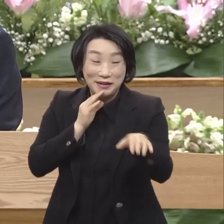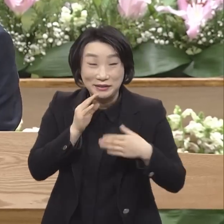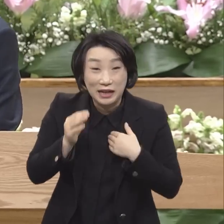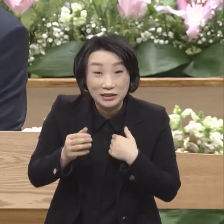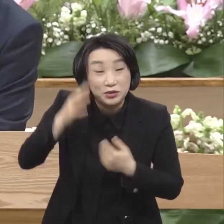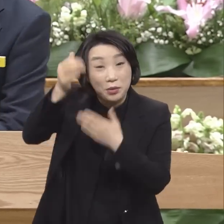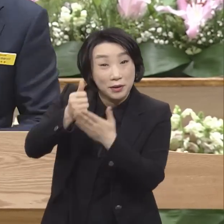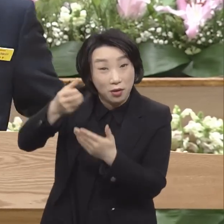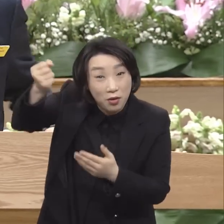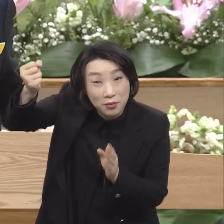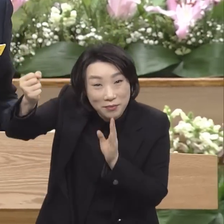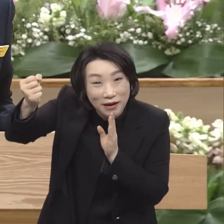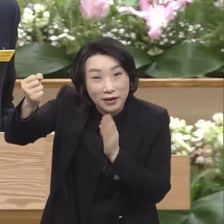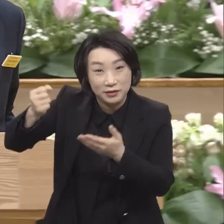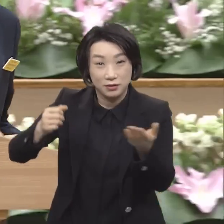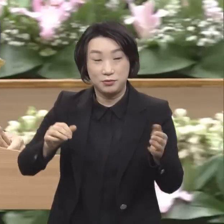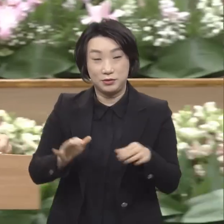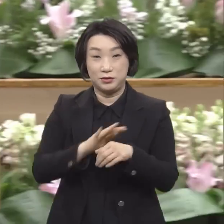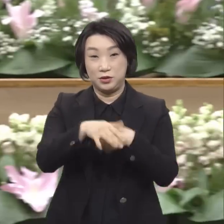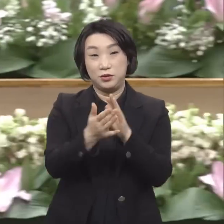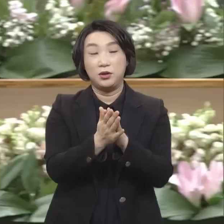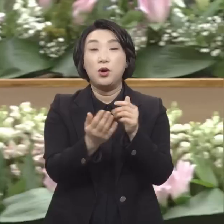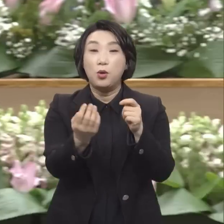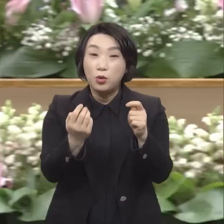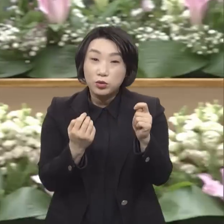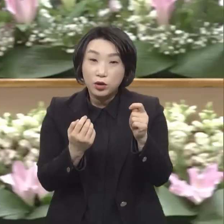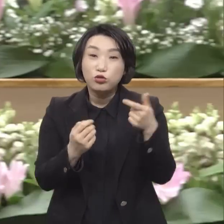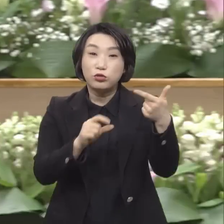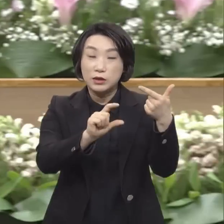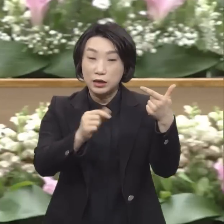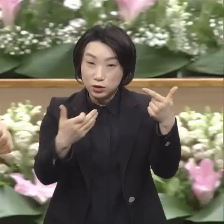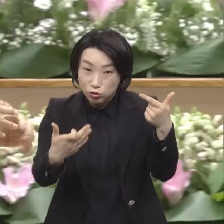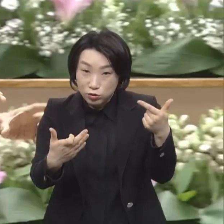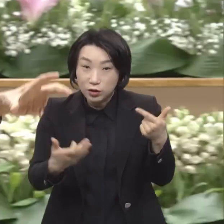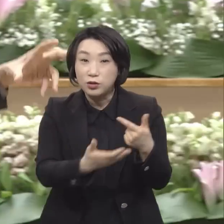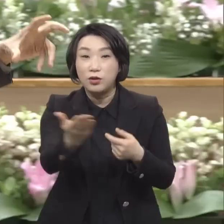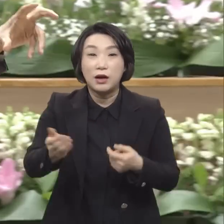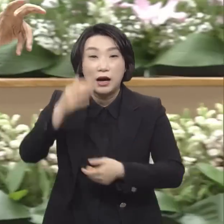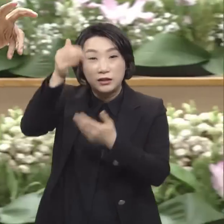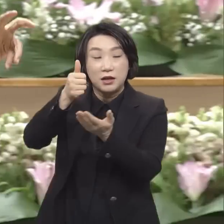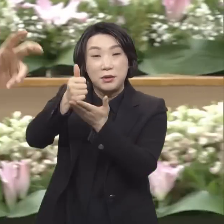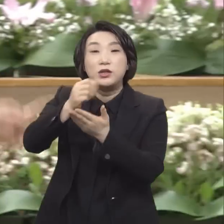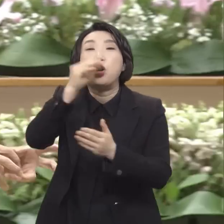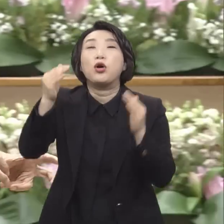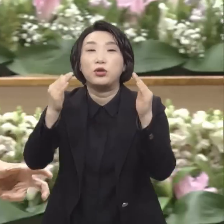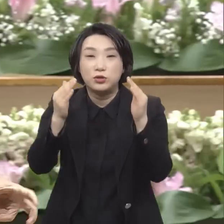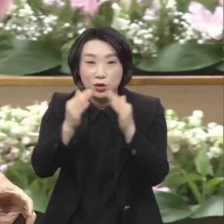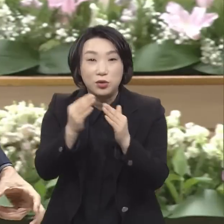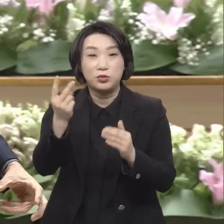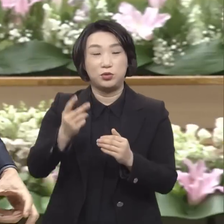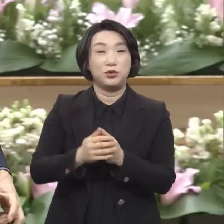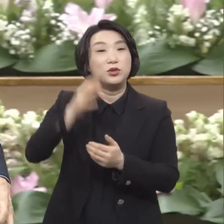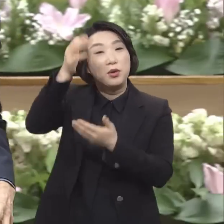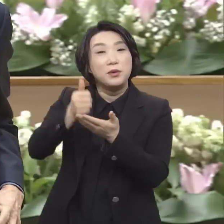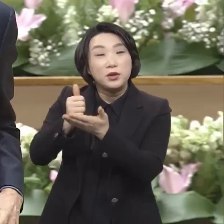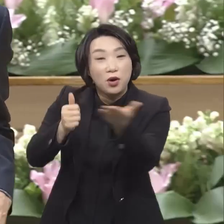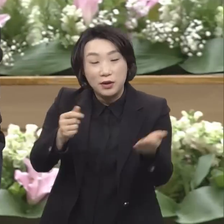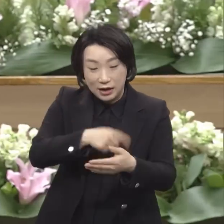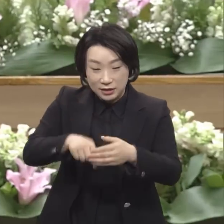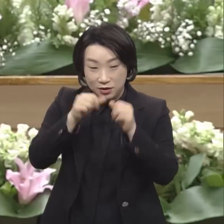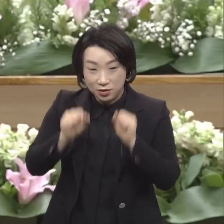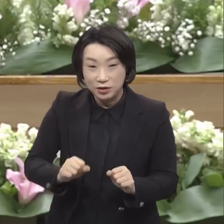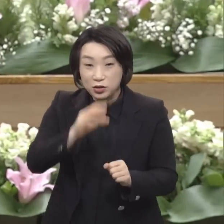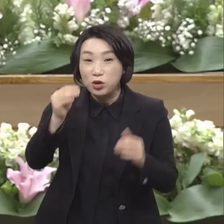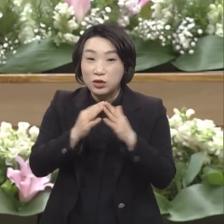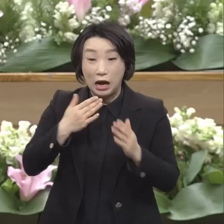것입니다. 그래서 고린도전서 6장 19절에 너희가 하나님의 전인 것과 성령이 거하는 전인